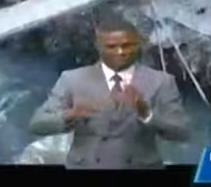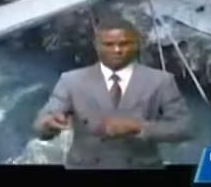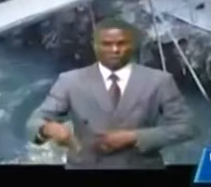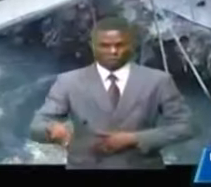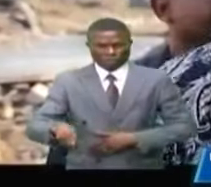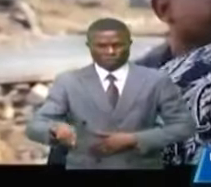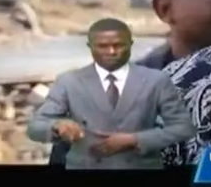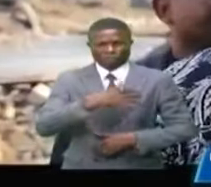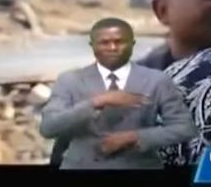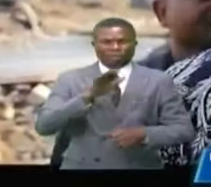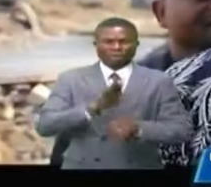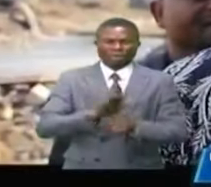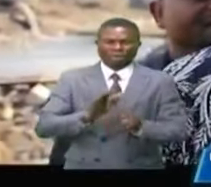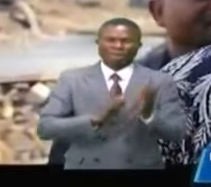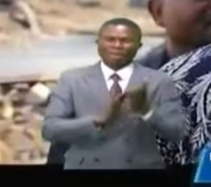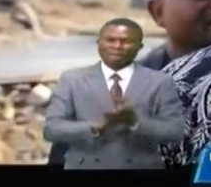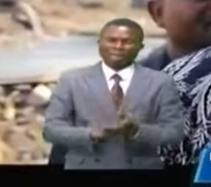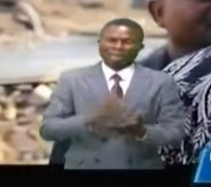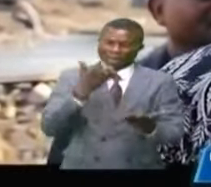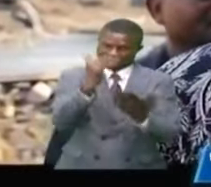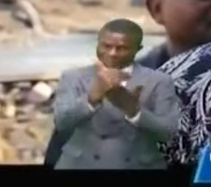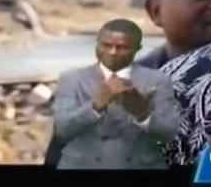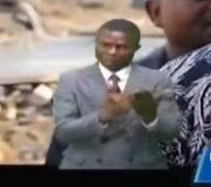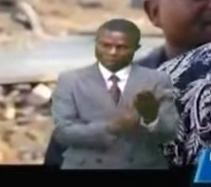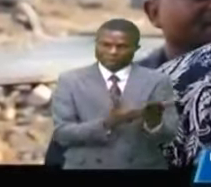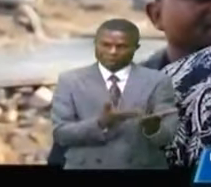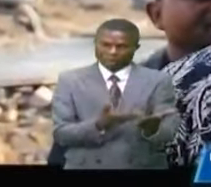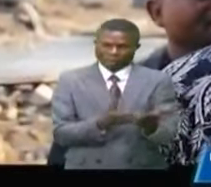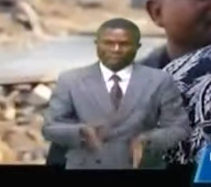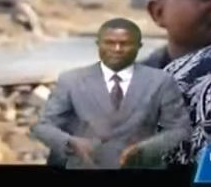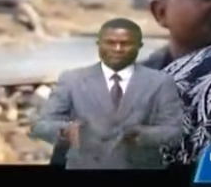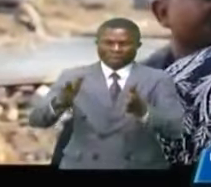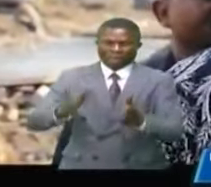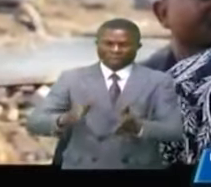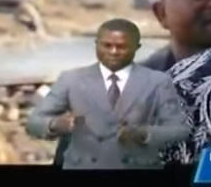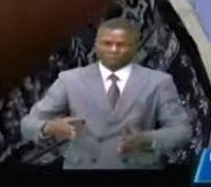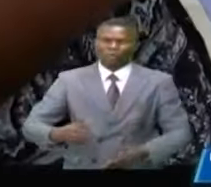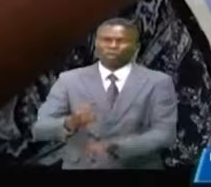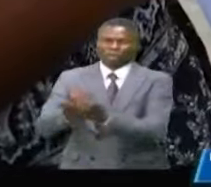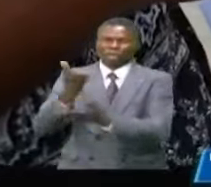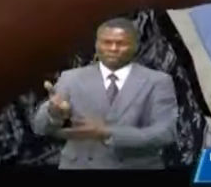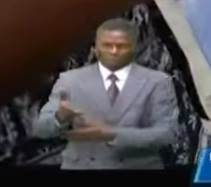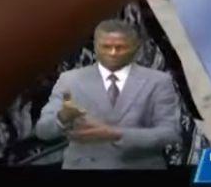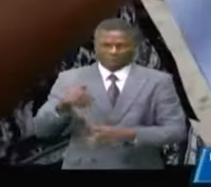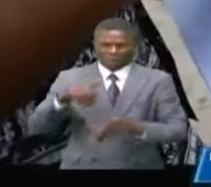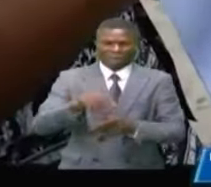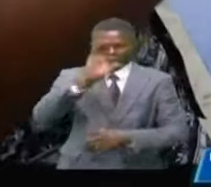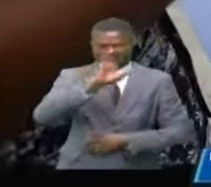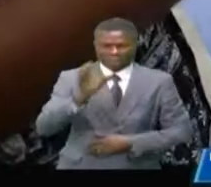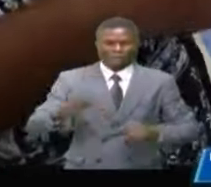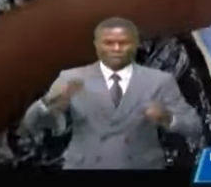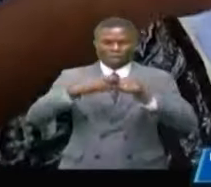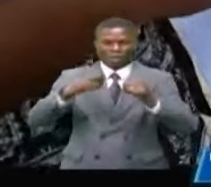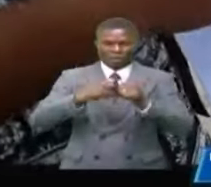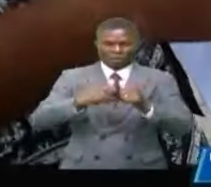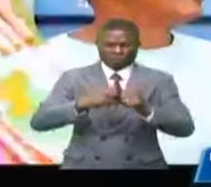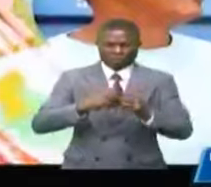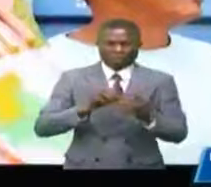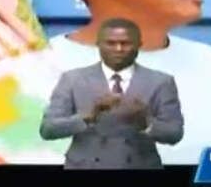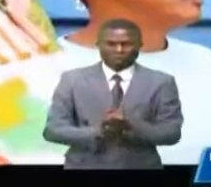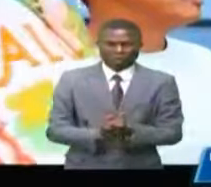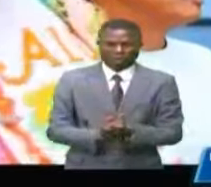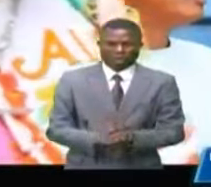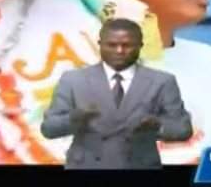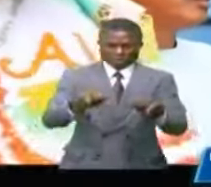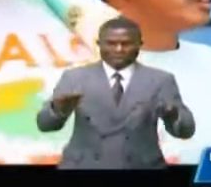provincial, au nombre desquelles figurent, entre autres, les routes secondaires et transcommunales. L'éclairage public, l'aménagement de